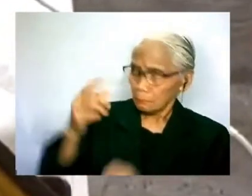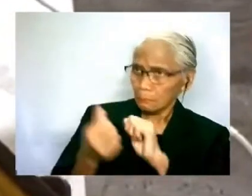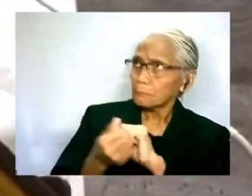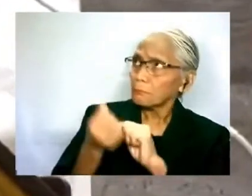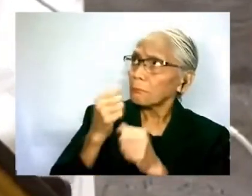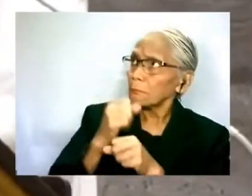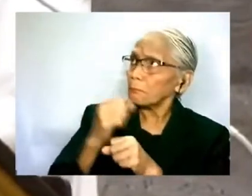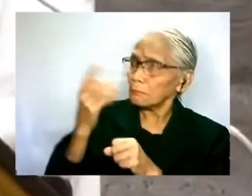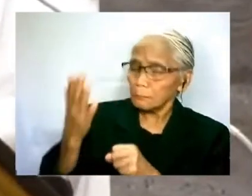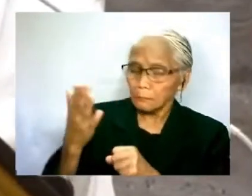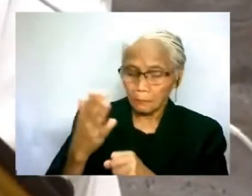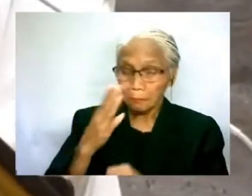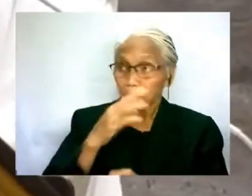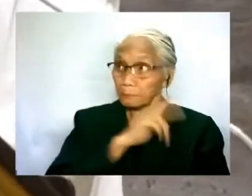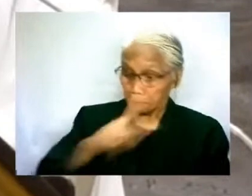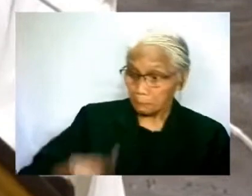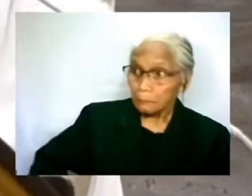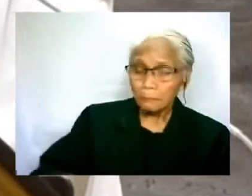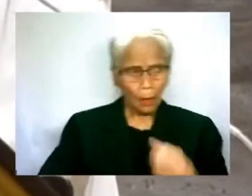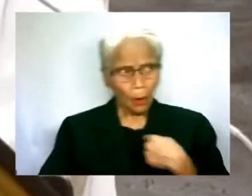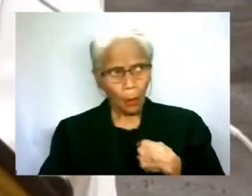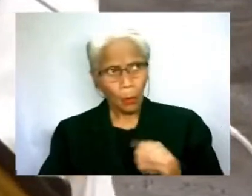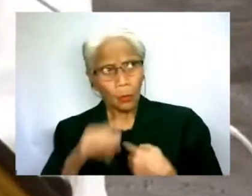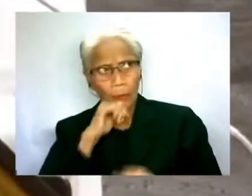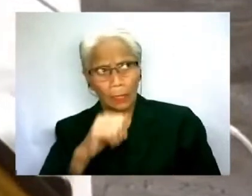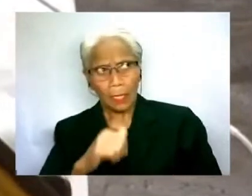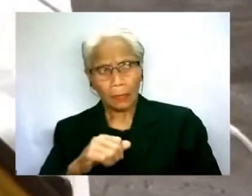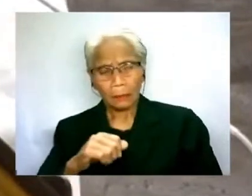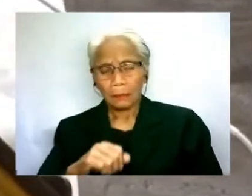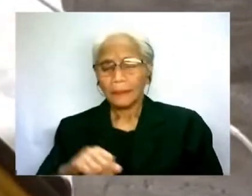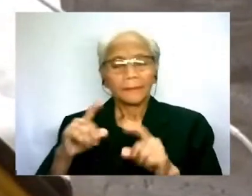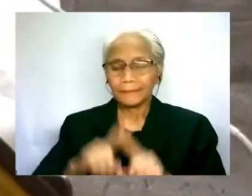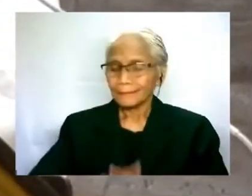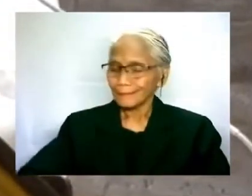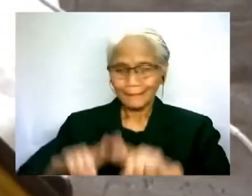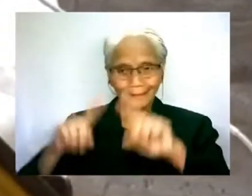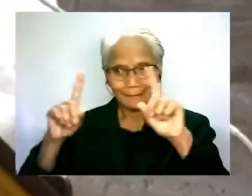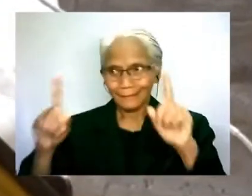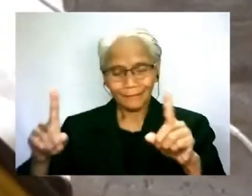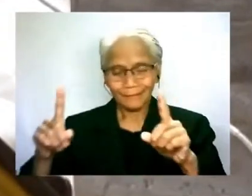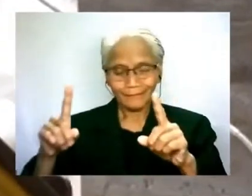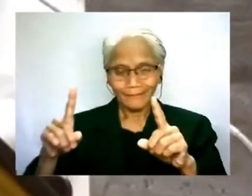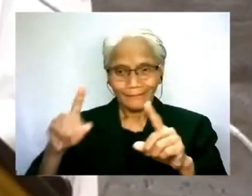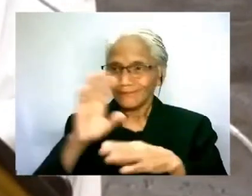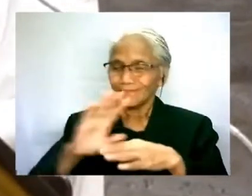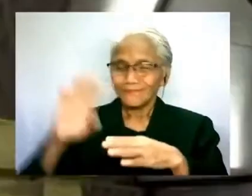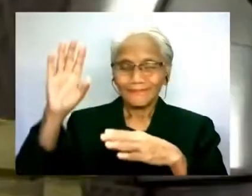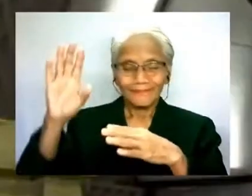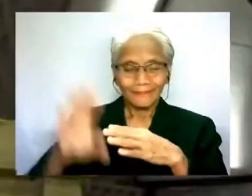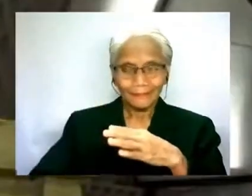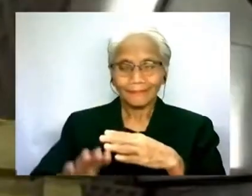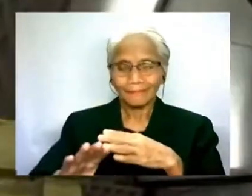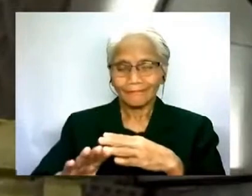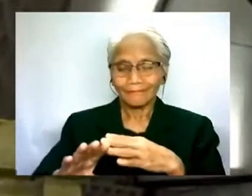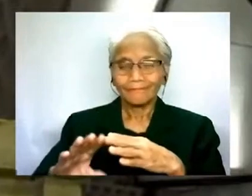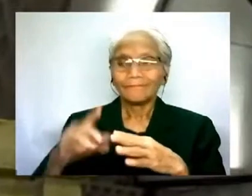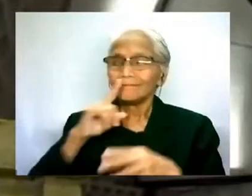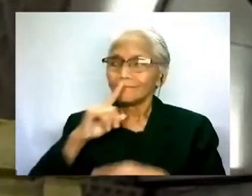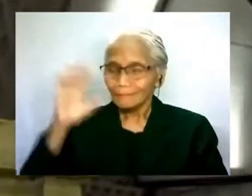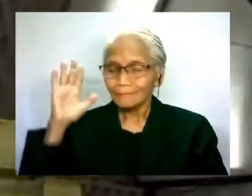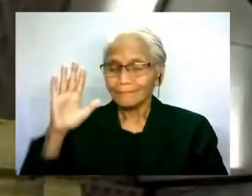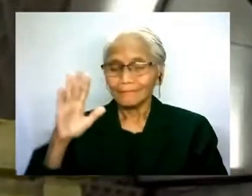hindi. Iba ang katuparan ng pangako sa kanilang dalawa. Sapagkat